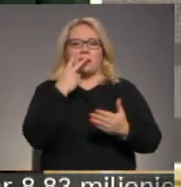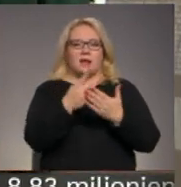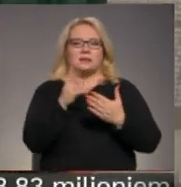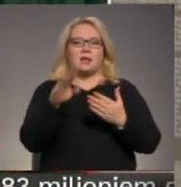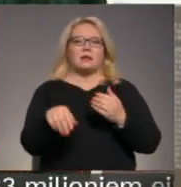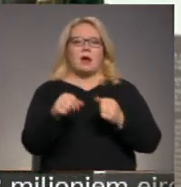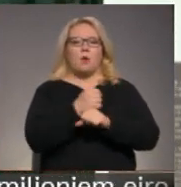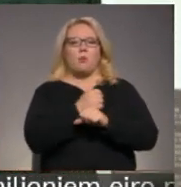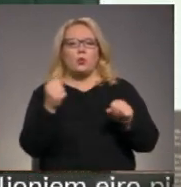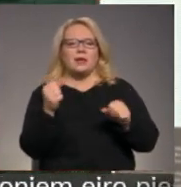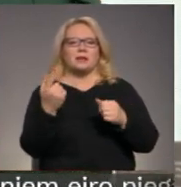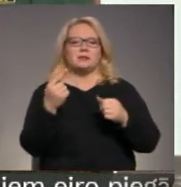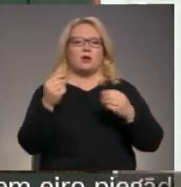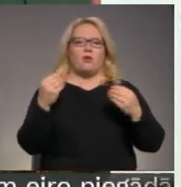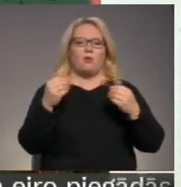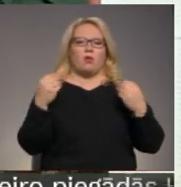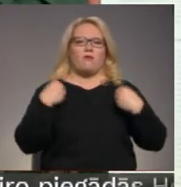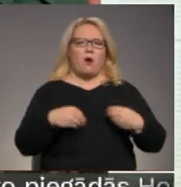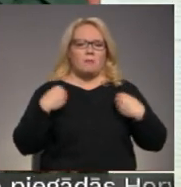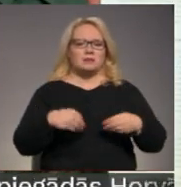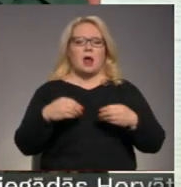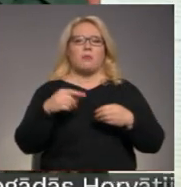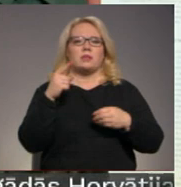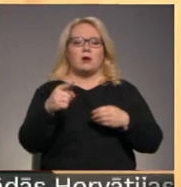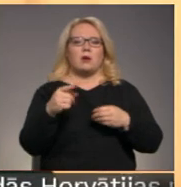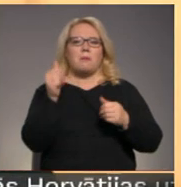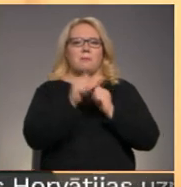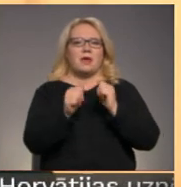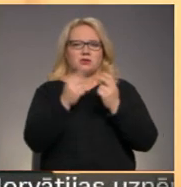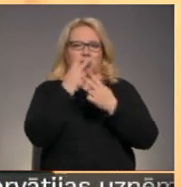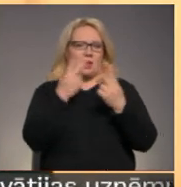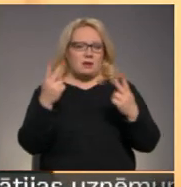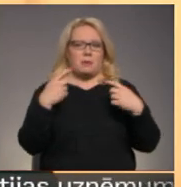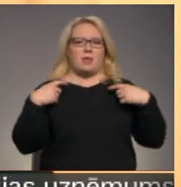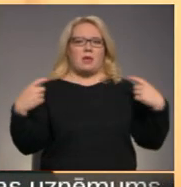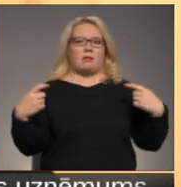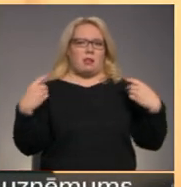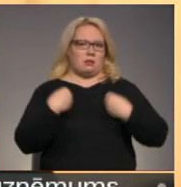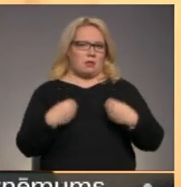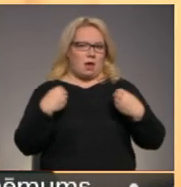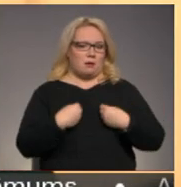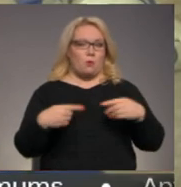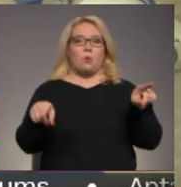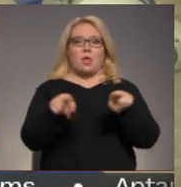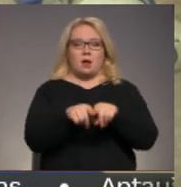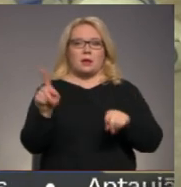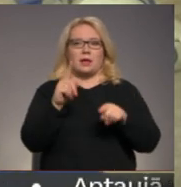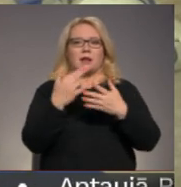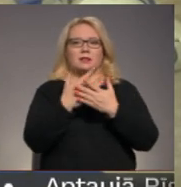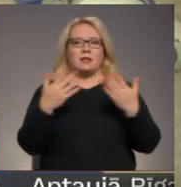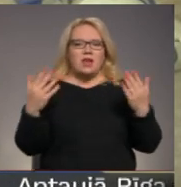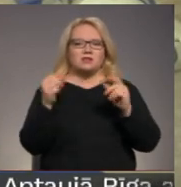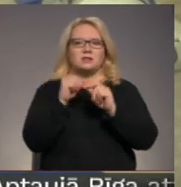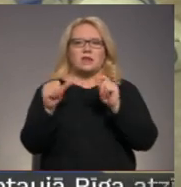munīciju, gan formas tērpus, to, kas bieži vien paliek aizkadrā, piemēram, ģenerāļa tērpu. Un arī ir daži knifi,